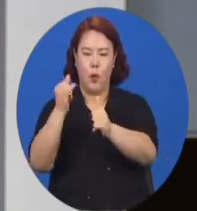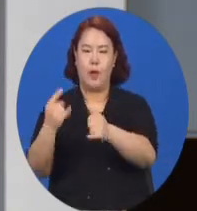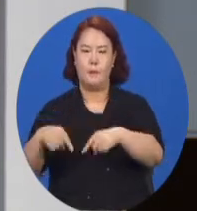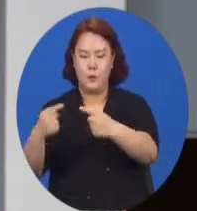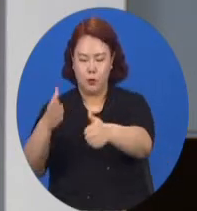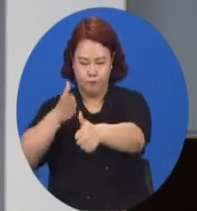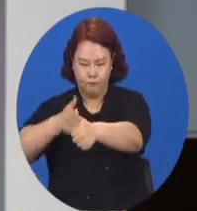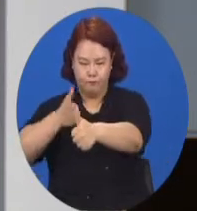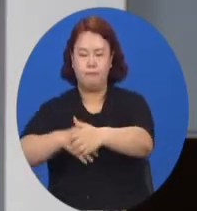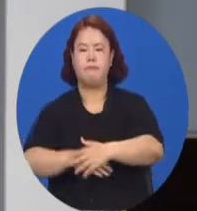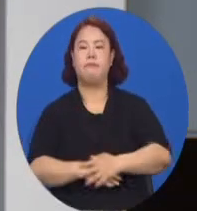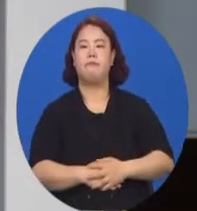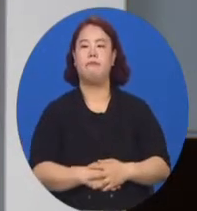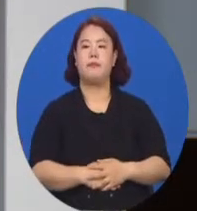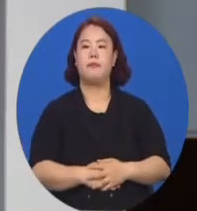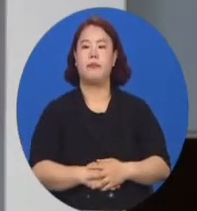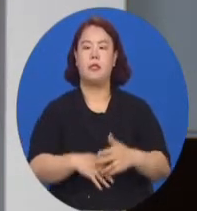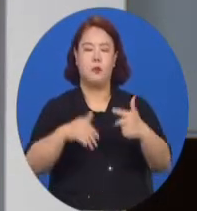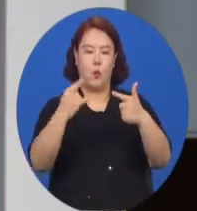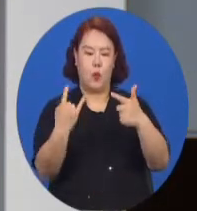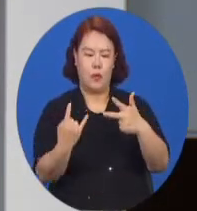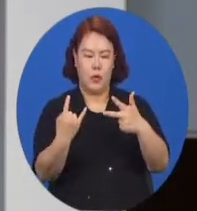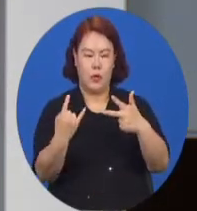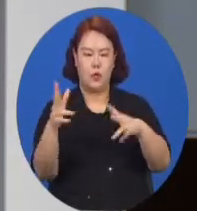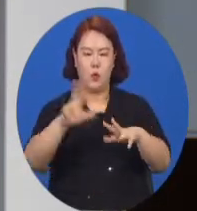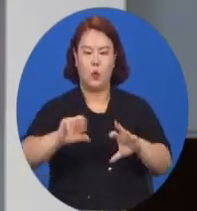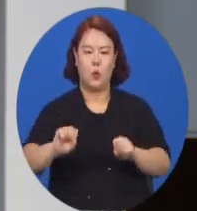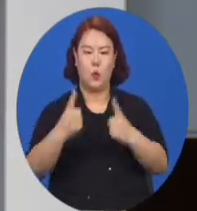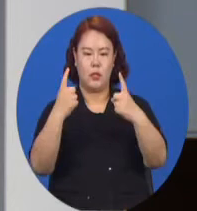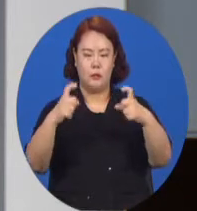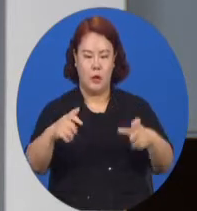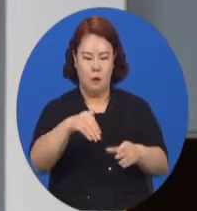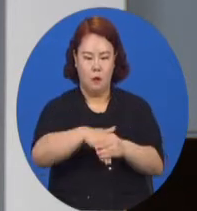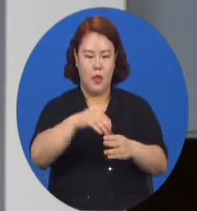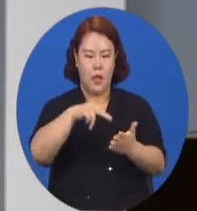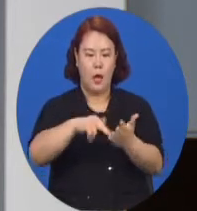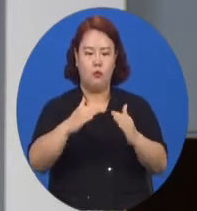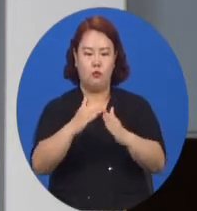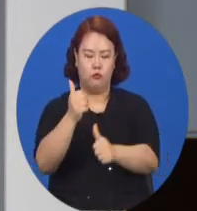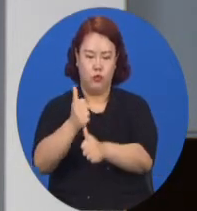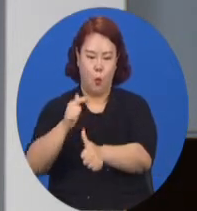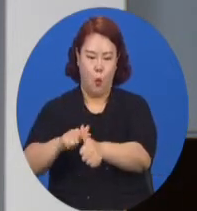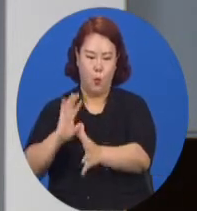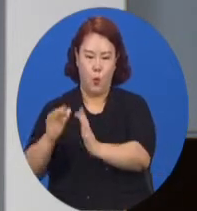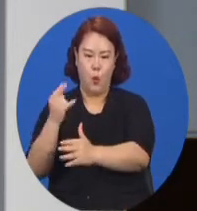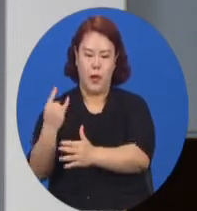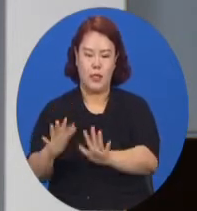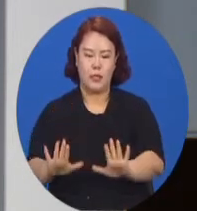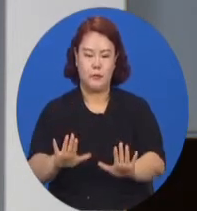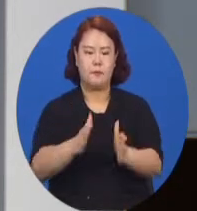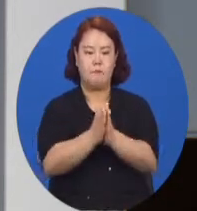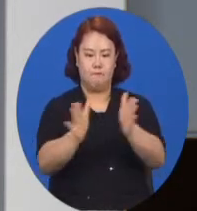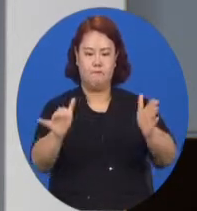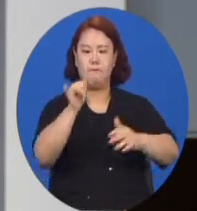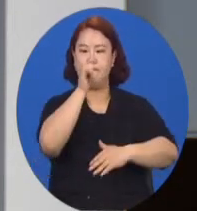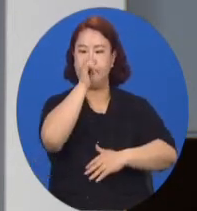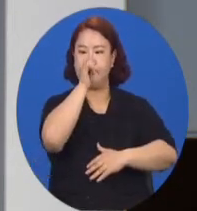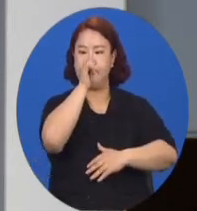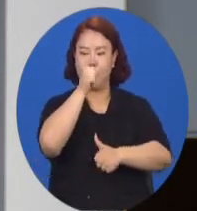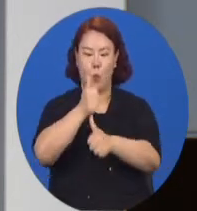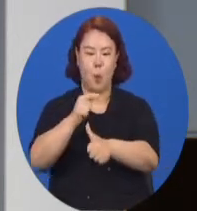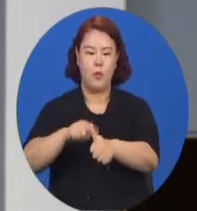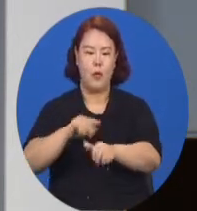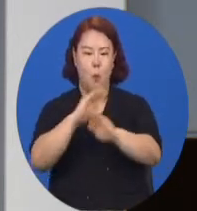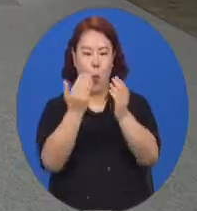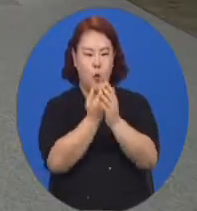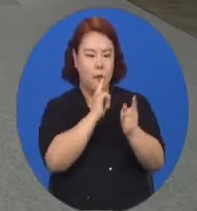임해주시기를 부탁드리겠습니다. 자, 7회 전국 동시지방선거 단양군수 선거 후보자 토론에 본격적으로 열어가겠습니다. 먼저 후보들의